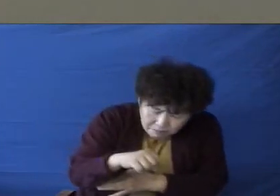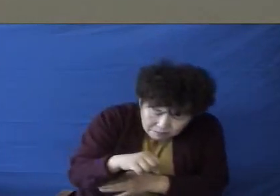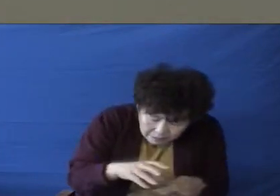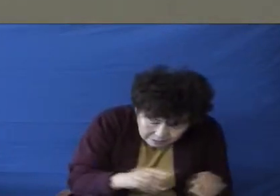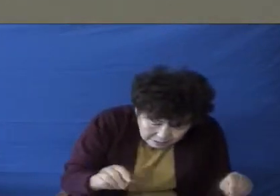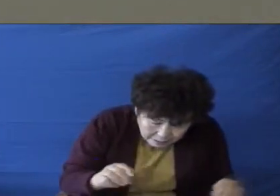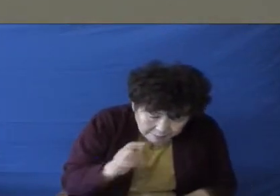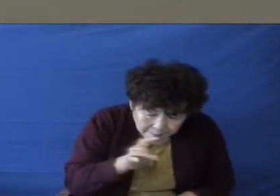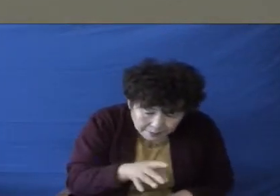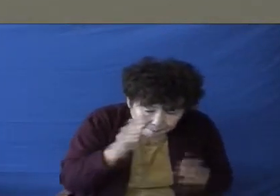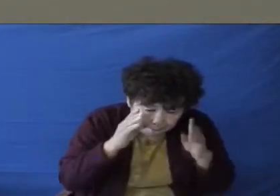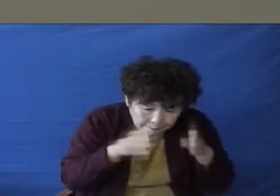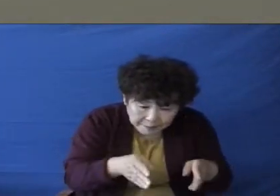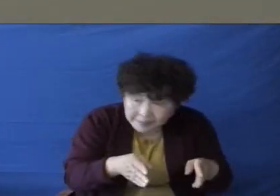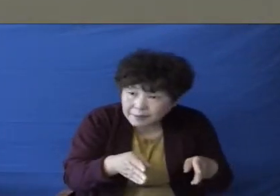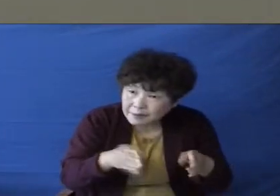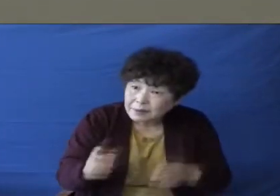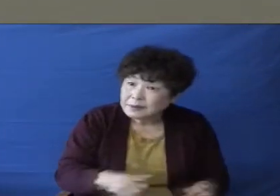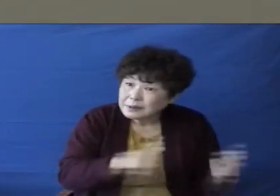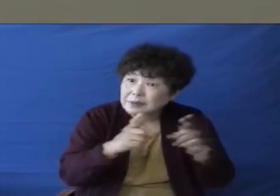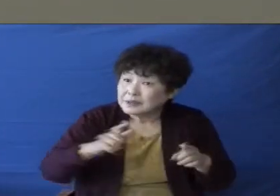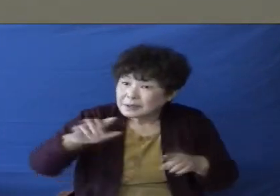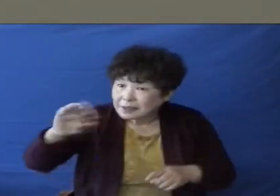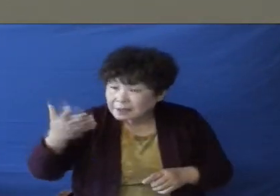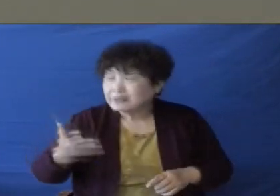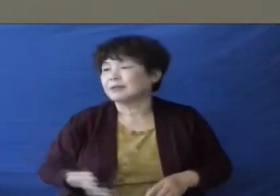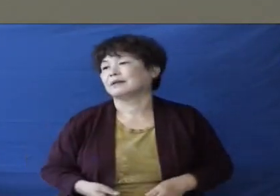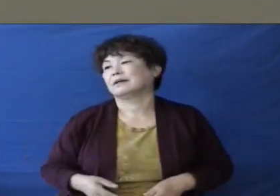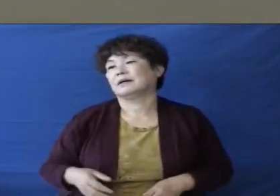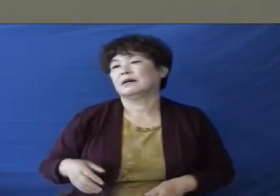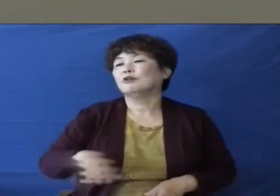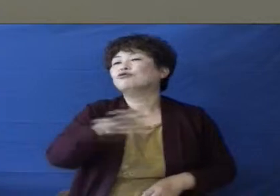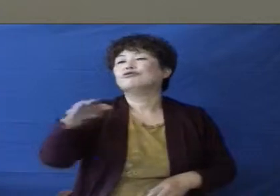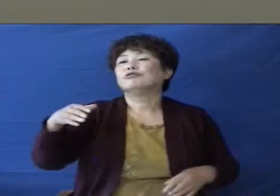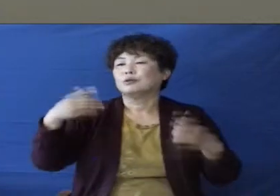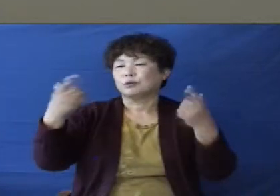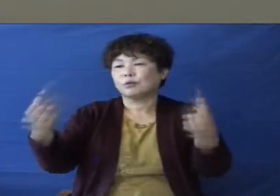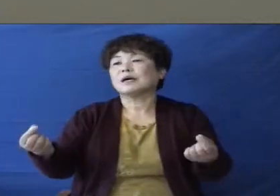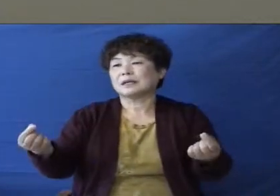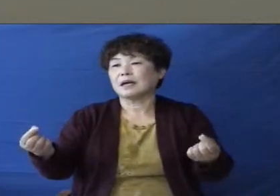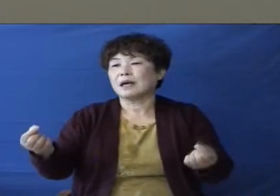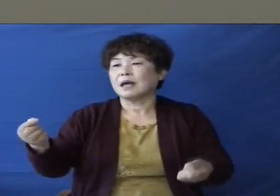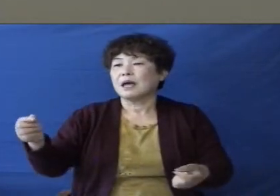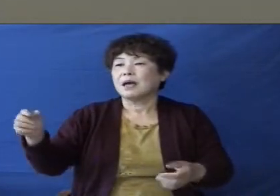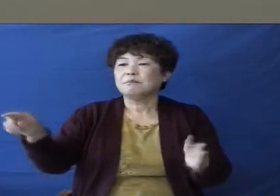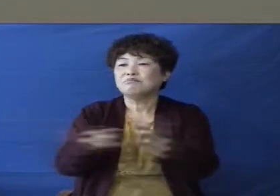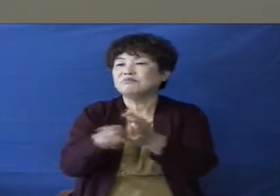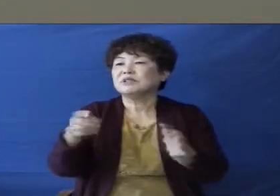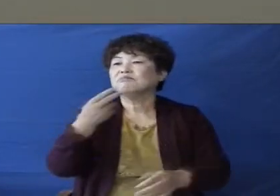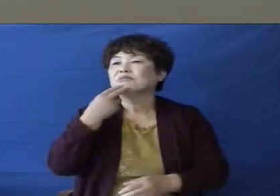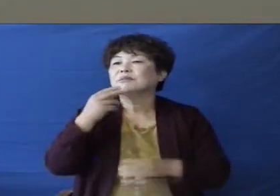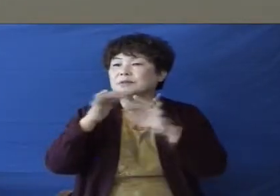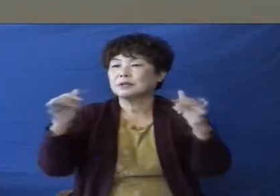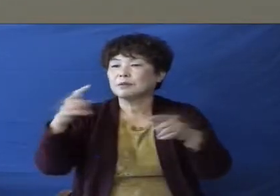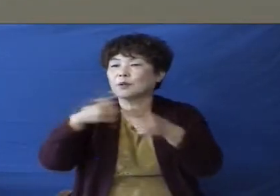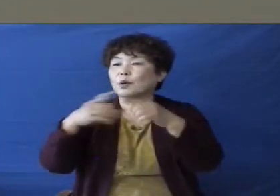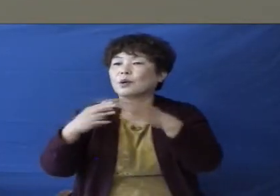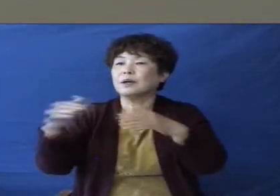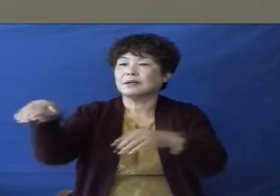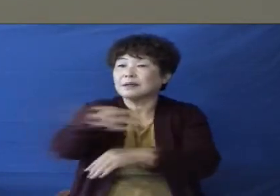라고 해도 사실은 영적으로 는 등이 굽어서 하늘을 보지 못하고 땅만 보면서 살아가는 사람들이 너무